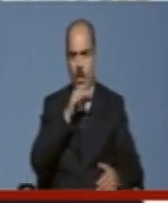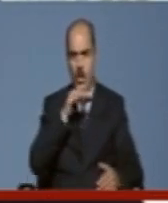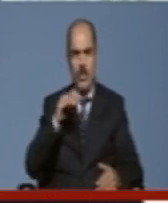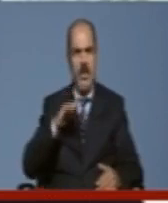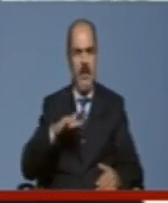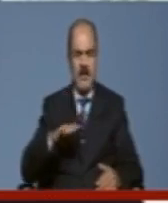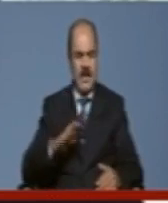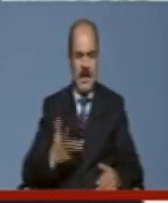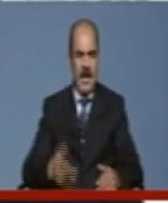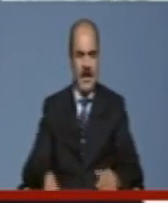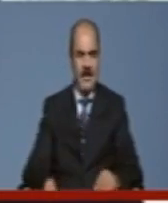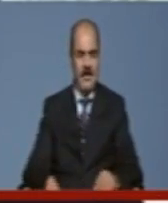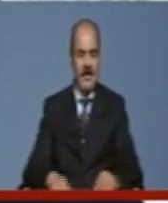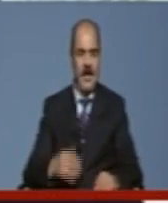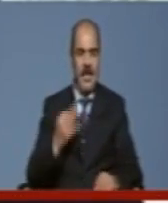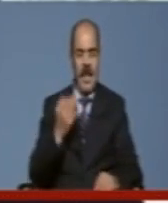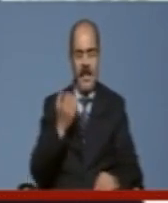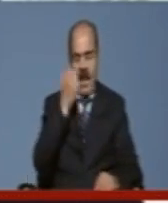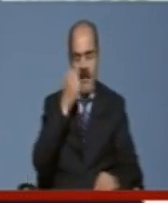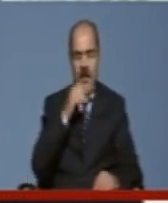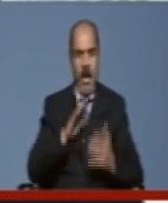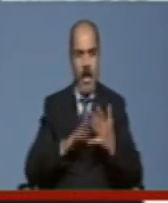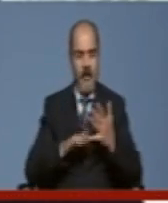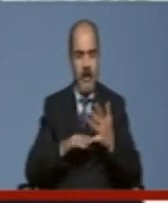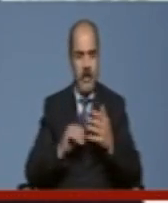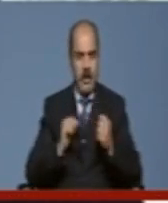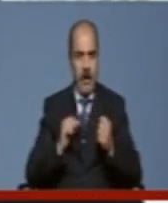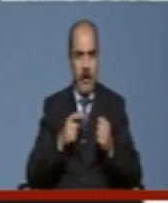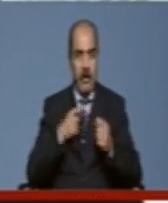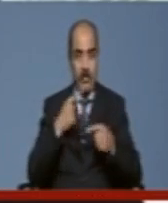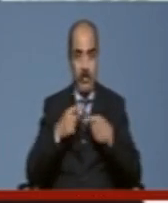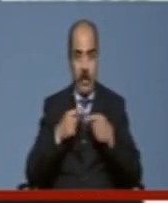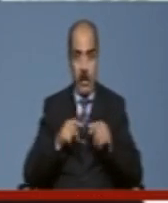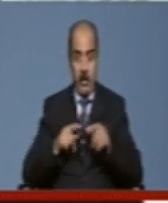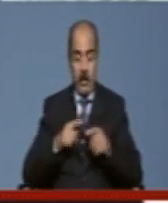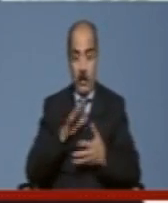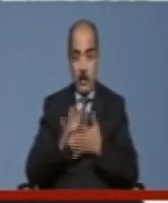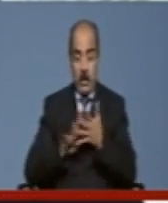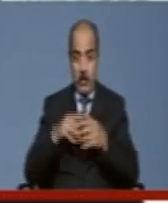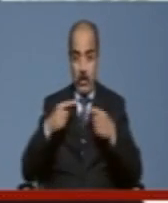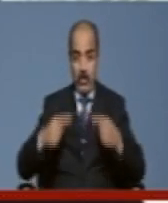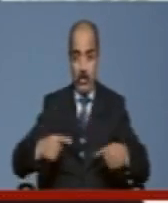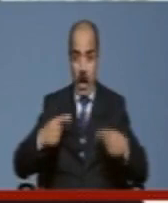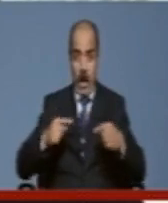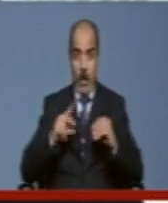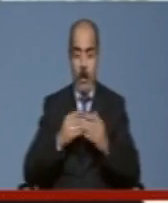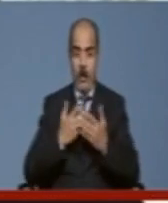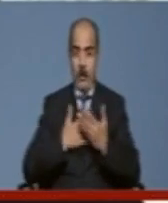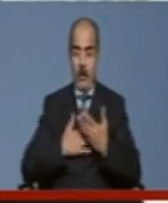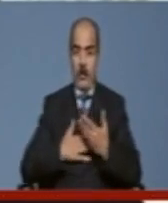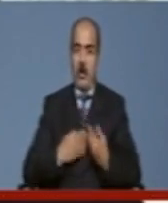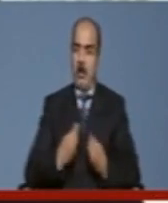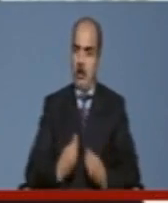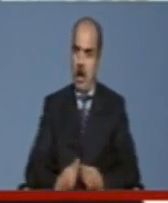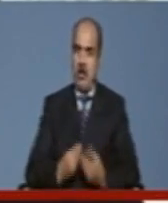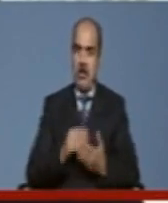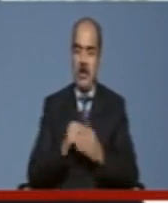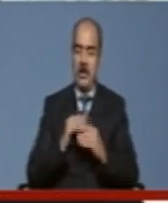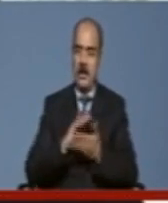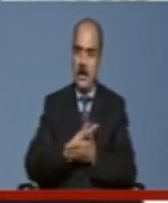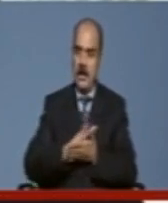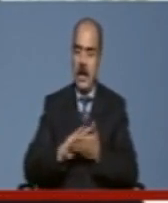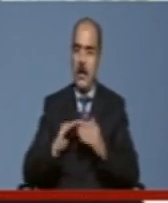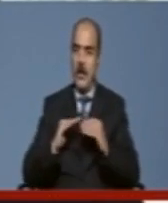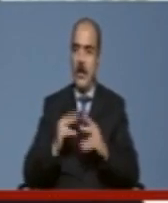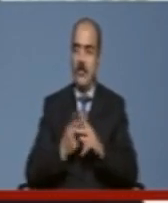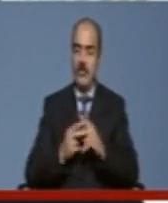ويجب ان نضع ده في عين الاعتبار في استمرار الازمة وعدم وضع السلامة، سلامة المدنيين